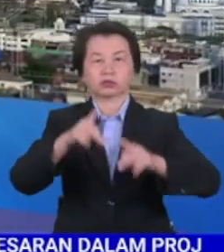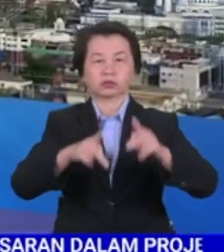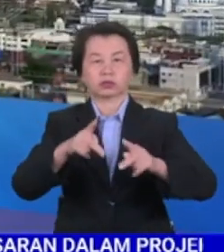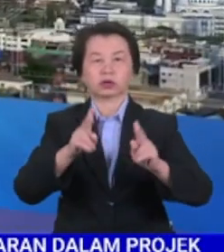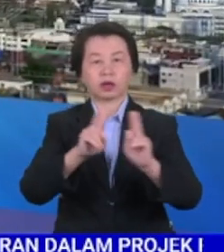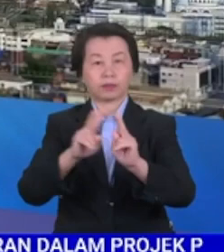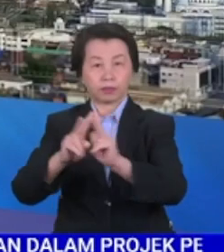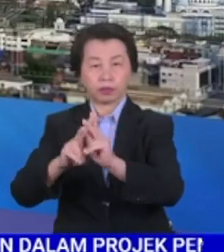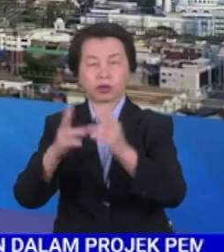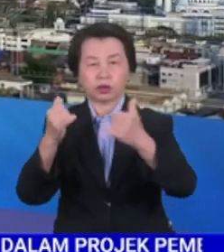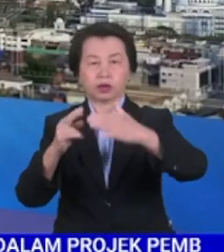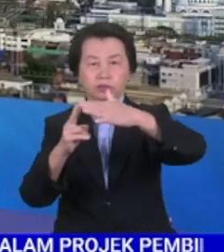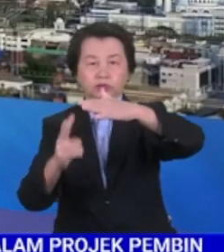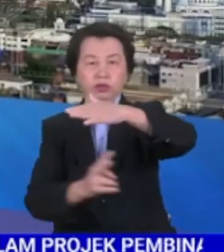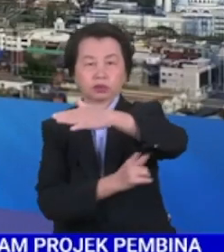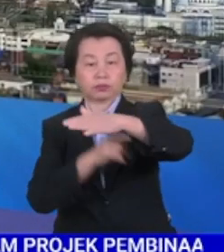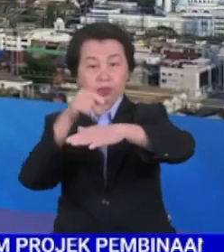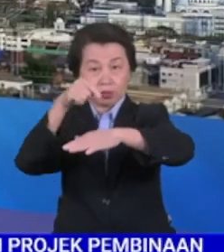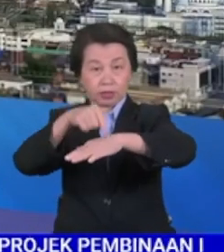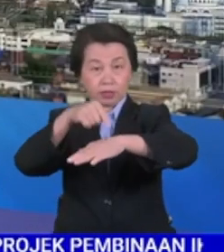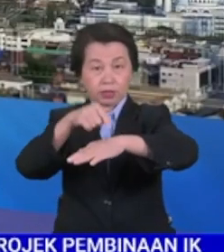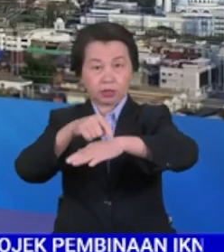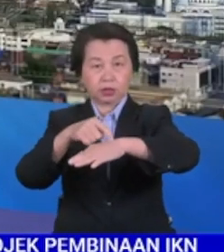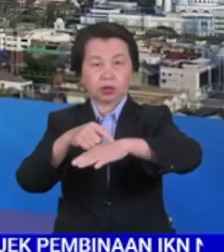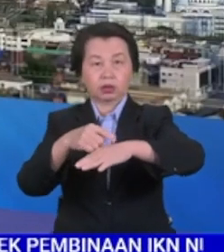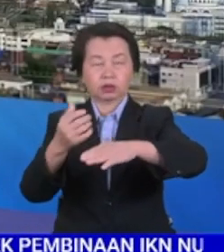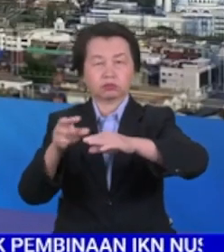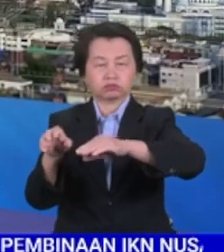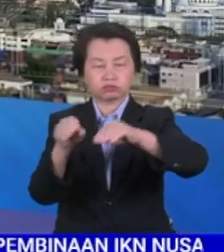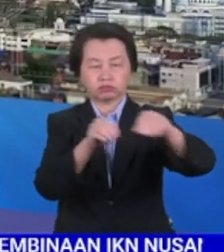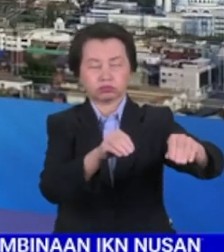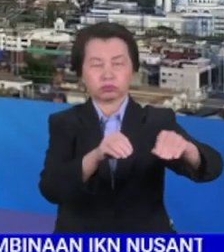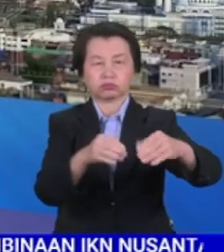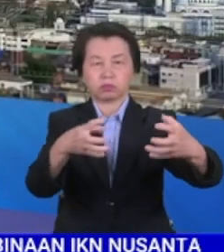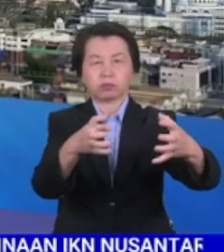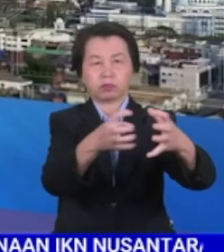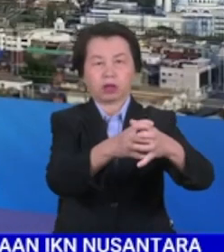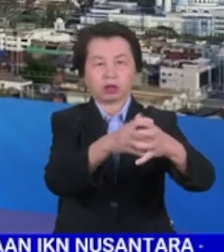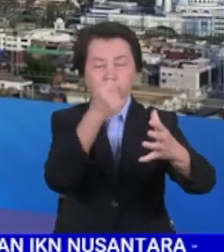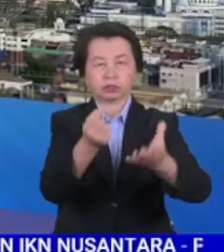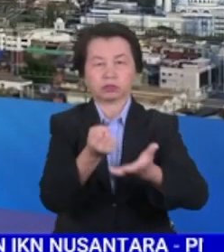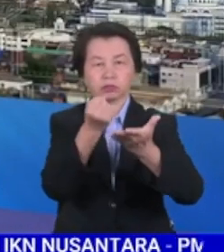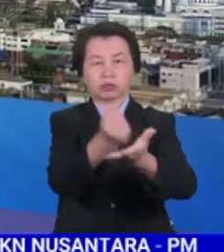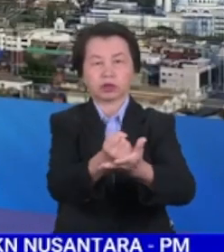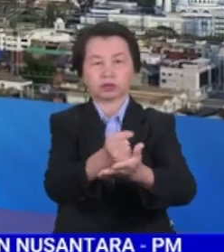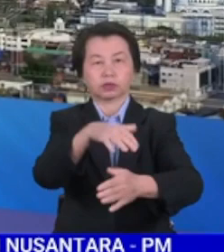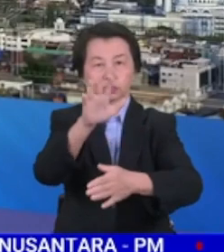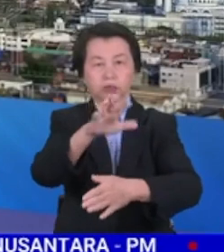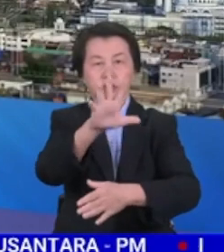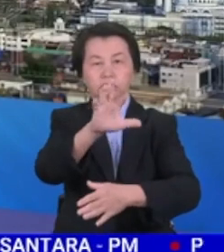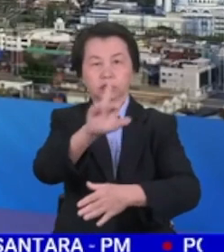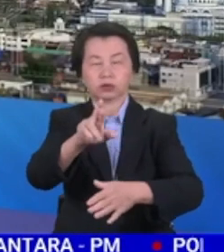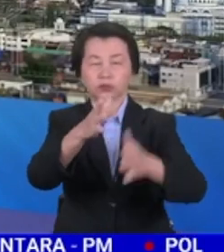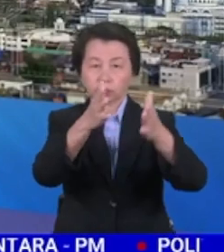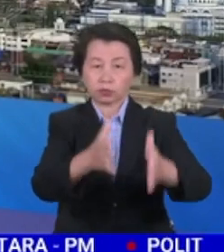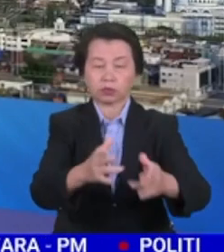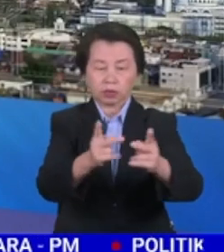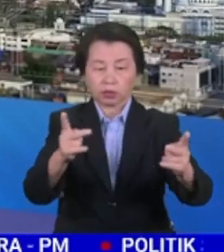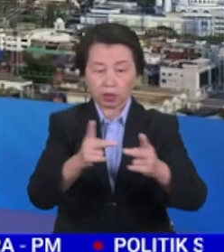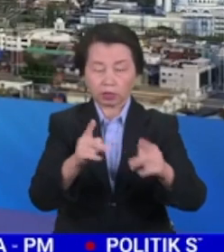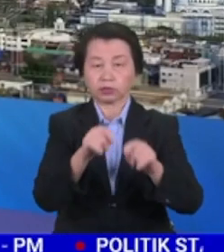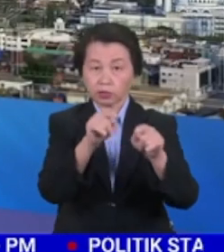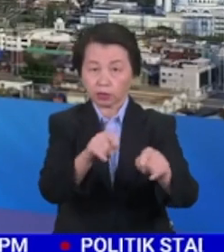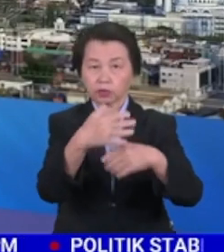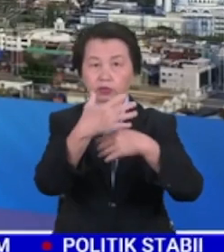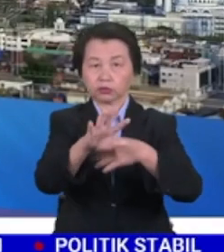terlibat. Ketika ini, Jabatan Beli atau Jambatan Mudah Alih telah dipasang bagi membantu lebih 5,000 penduduk di kawasan